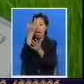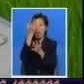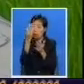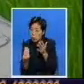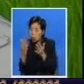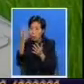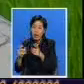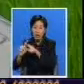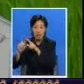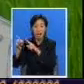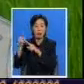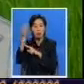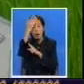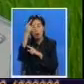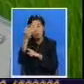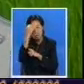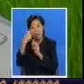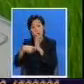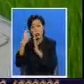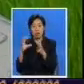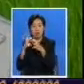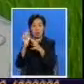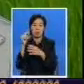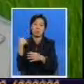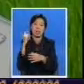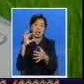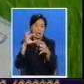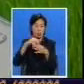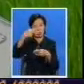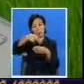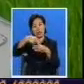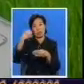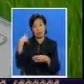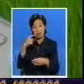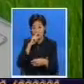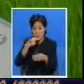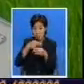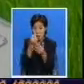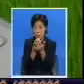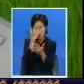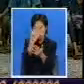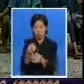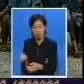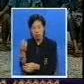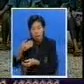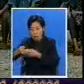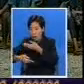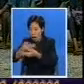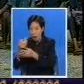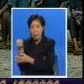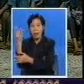ผูกพันกับเรื่องราคาน้ำมันเรื่องอะไรกันนะน้ำมันขึ้นก็ขึ้นน้ำมันลงก็ลงนะครับอย่างนี้เป็นต้นเราก็จะดูแลนะครับ